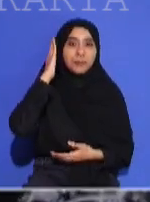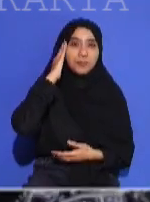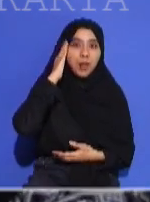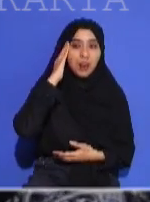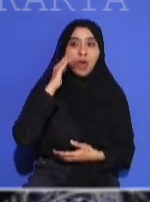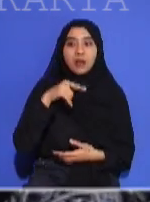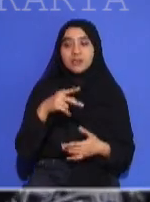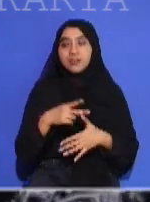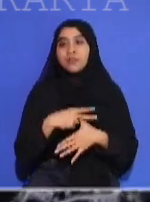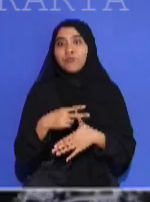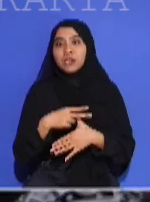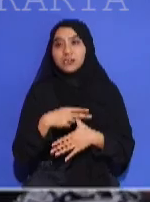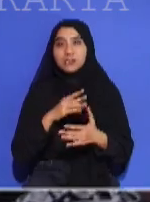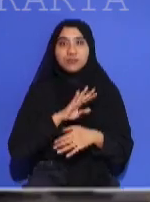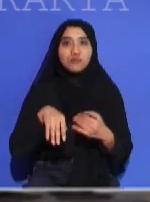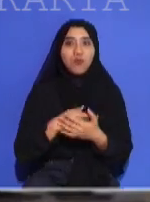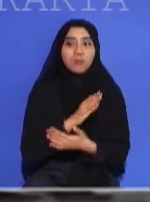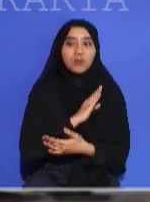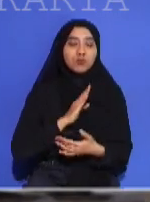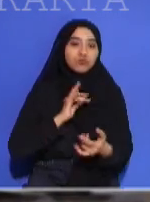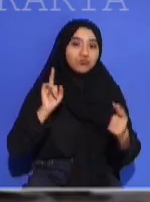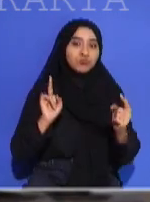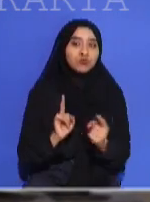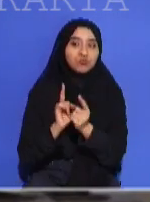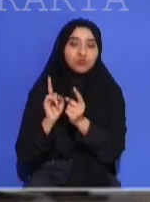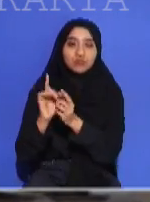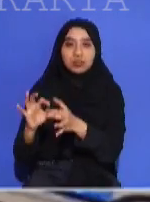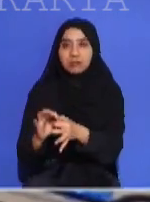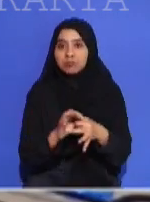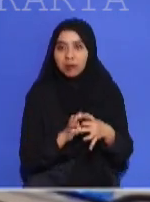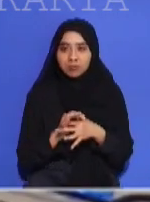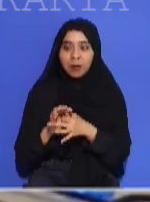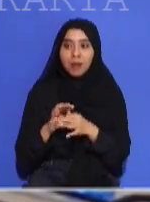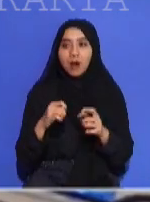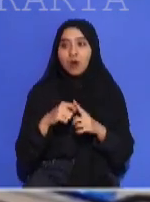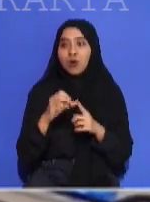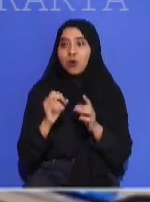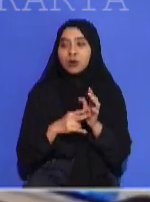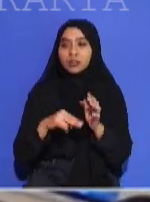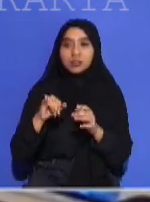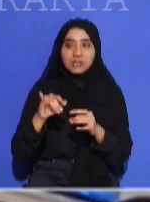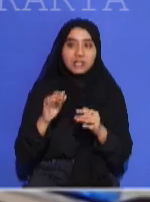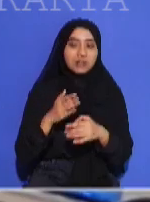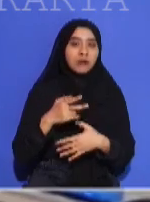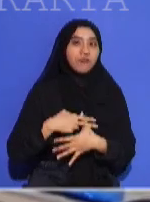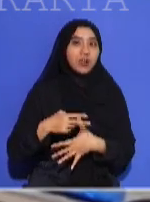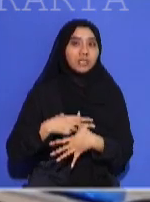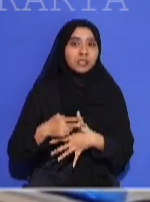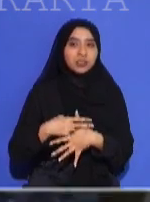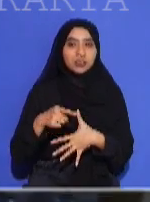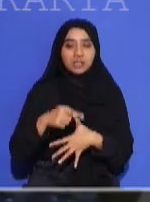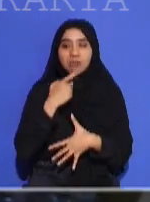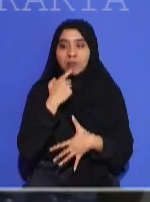beserta jajarannya untuk melakukan audiensi tentang kerjasama antar KONI DIY dengan TVRI Jogja berupa penyiaran berita